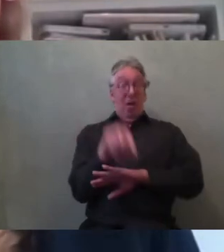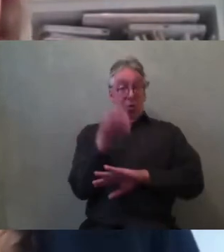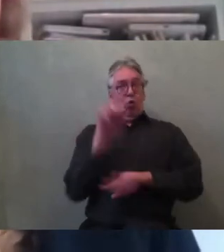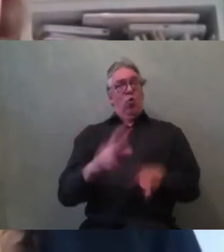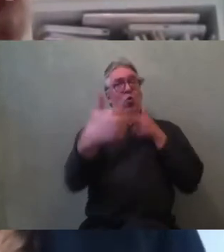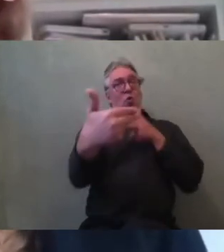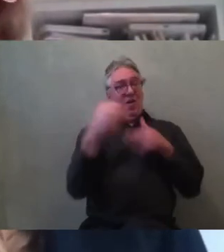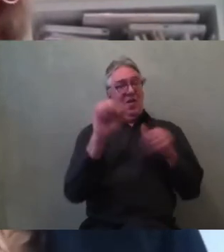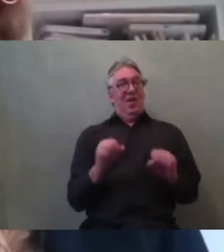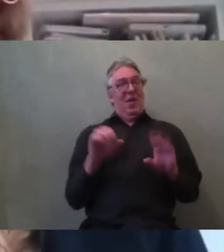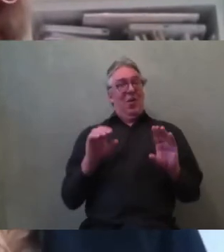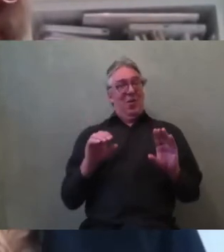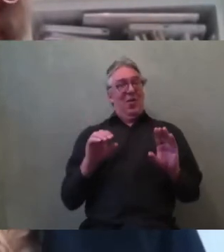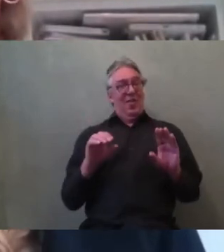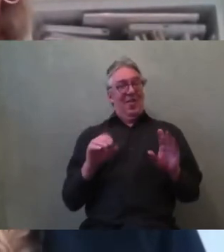doen.